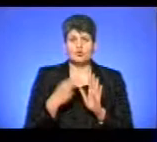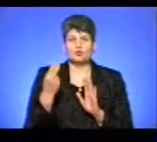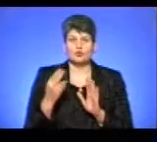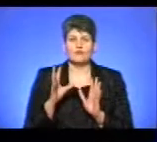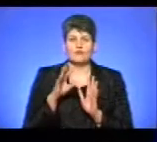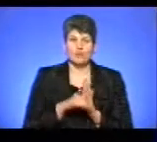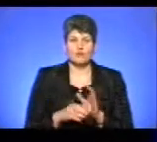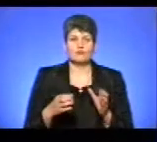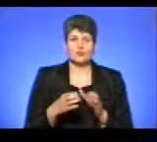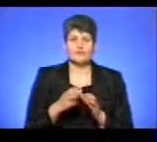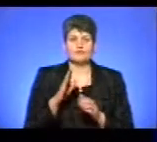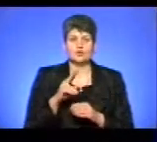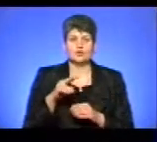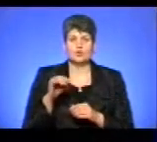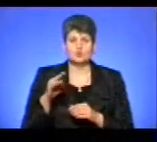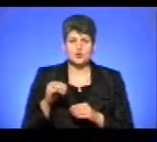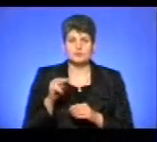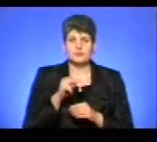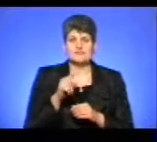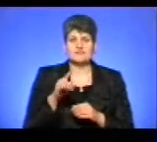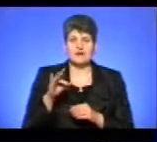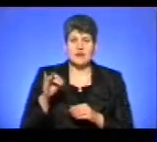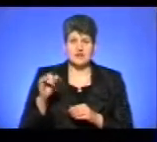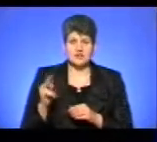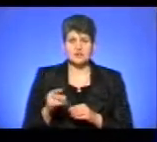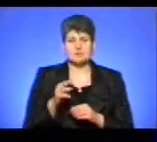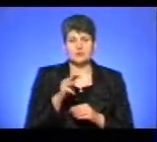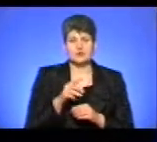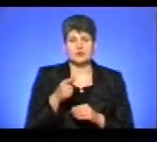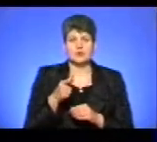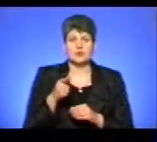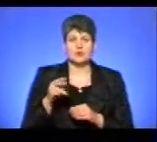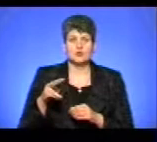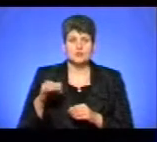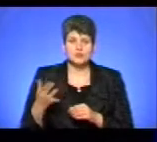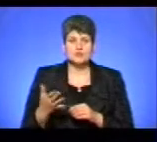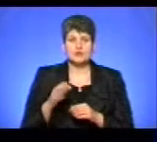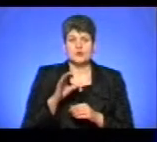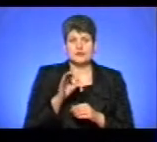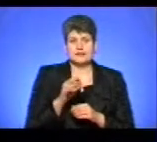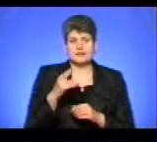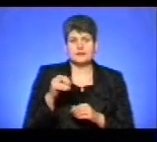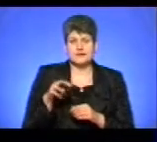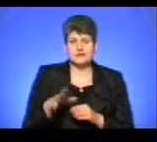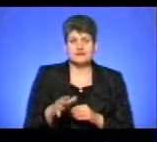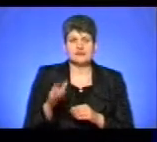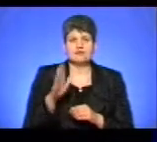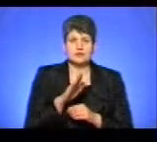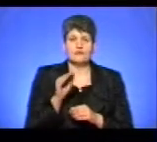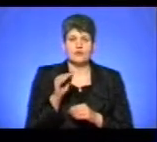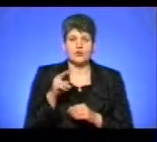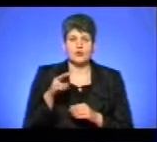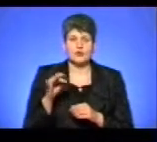до гурту – Віктор Лупійчук, Петро Зварич, Ігор Турчин, Микола Груць, Ярослав Гладиш, Олег Дмитрів і Володимир Фльорків –